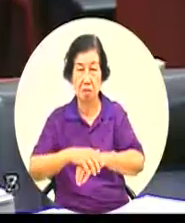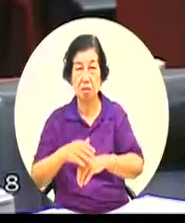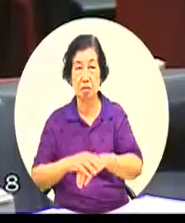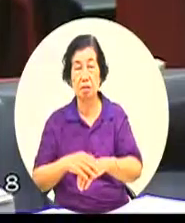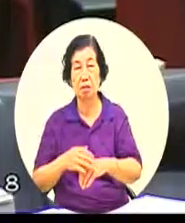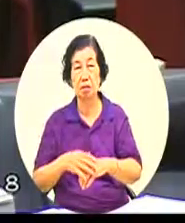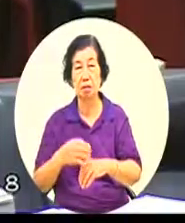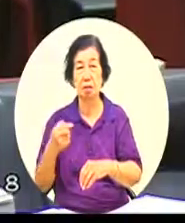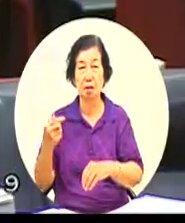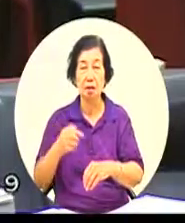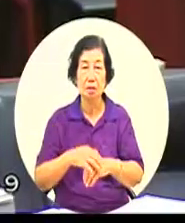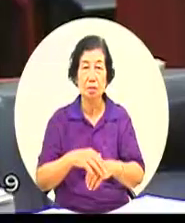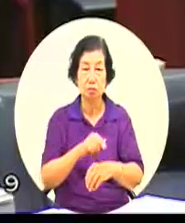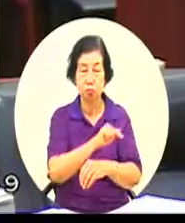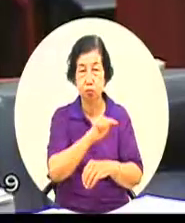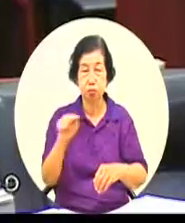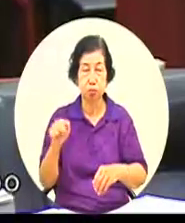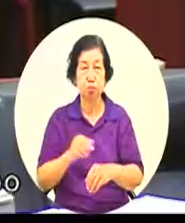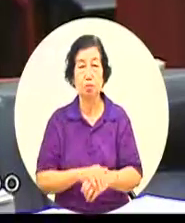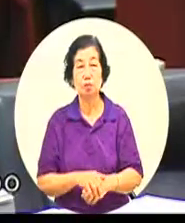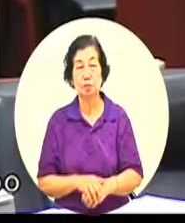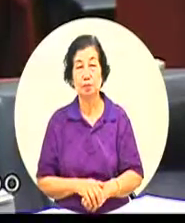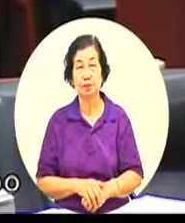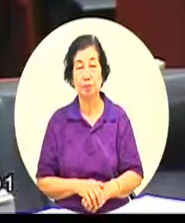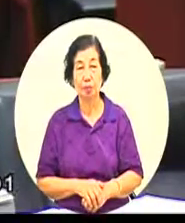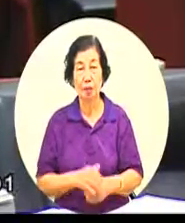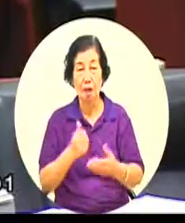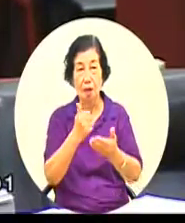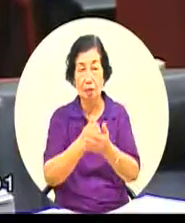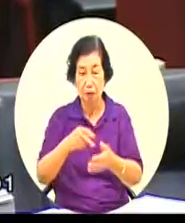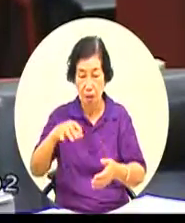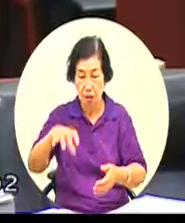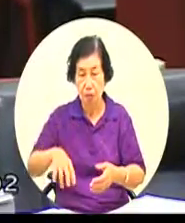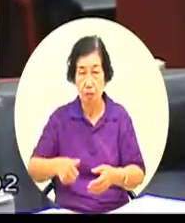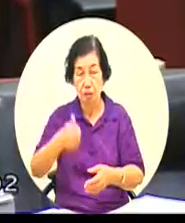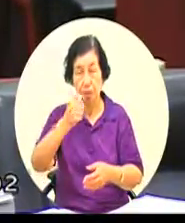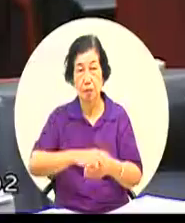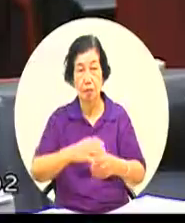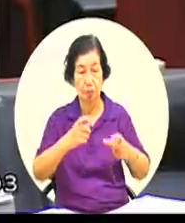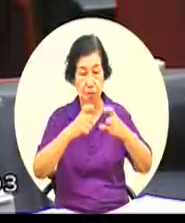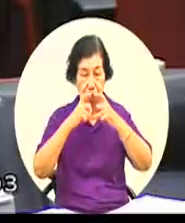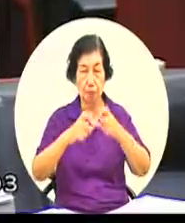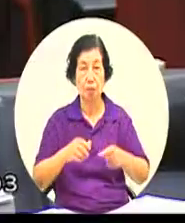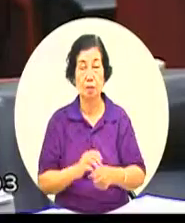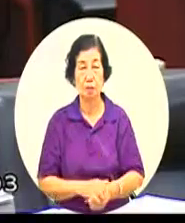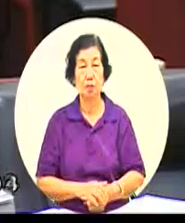长，迄个回答一下好不好？ 处长回答。